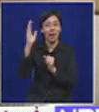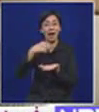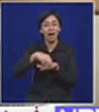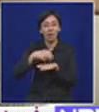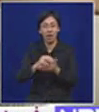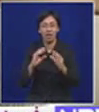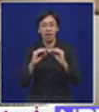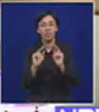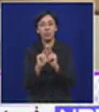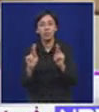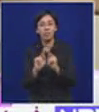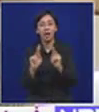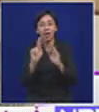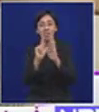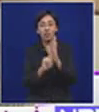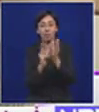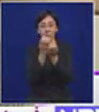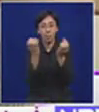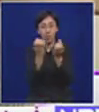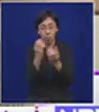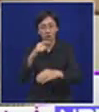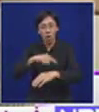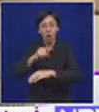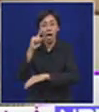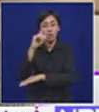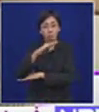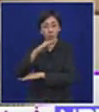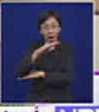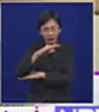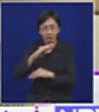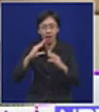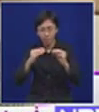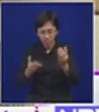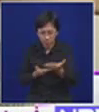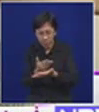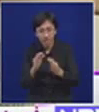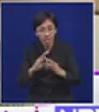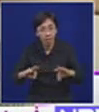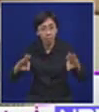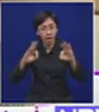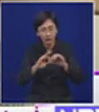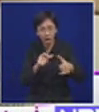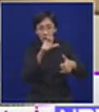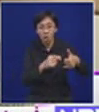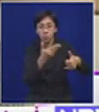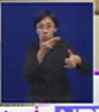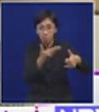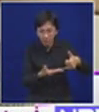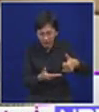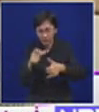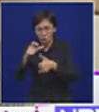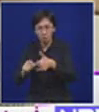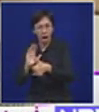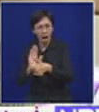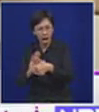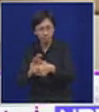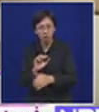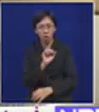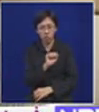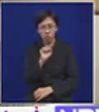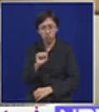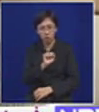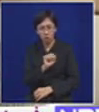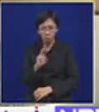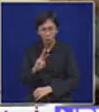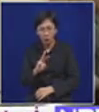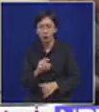รมการร่างรัฐธรรมนูญในช่วงบ่ายนี้ยังคงมีประเด็นสำคัญอยู่ที่คุณสมบัติและลักษณะต้องห้ามของส.ส.และส.ว.ค่